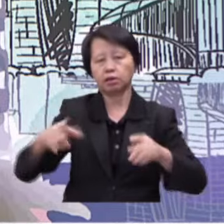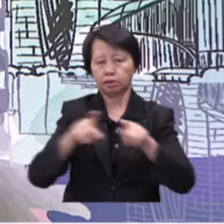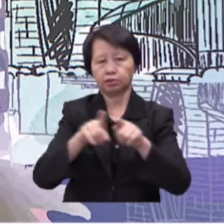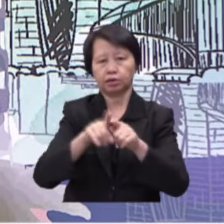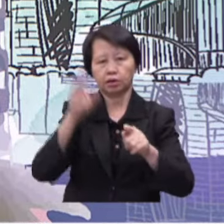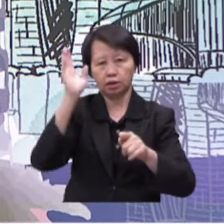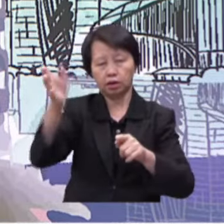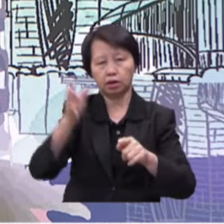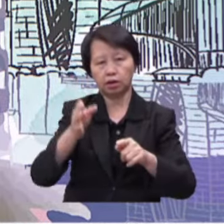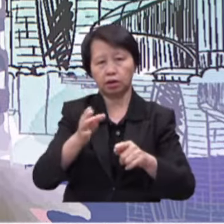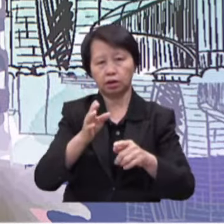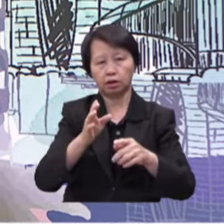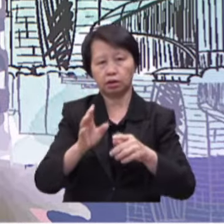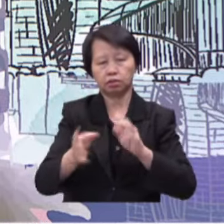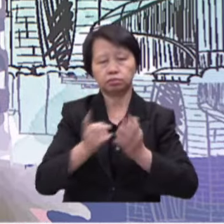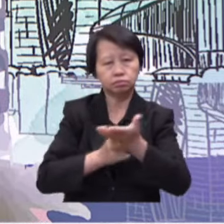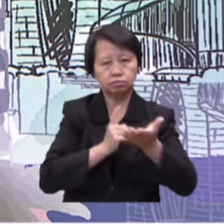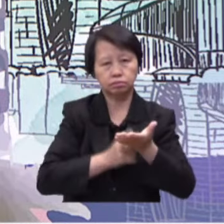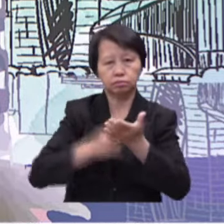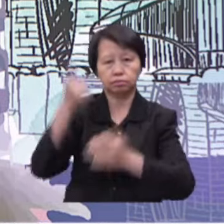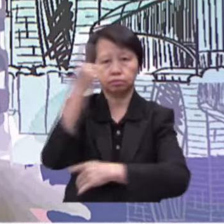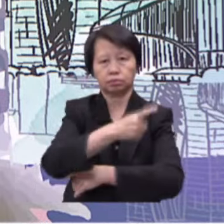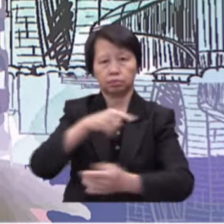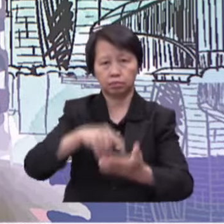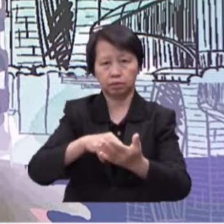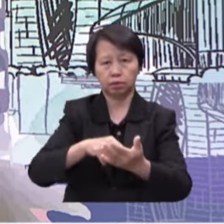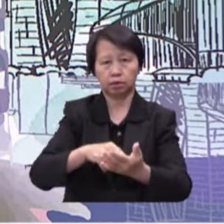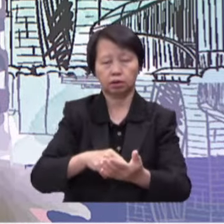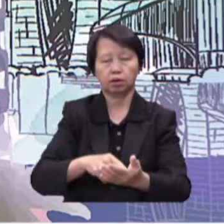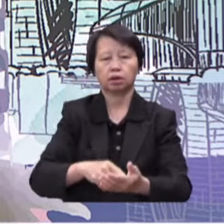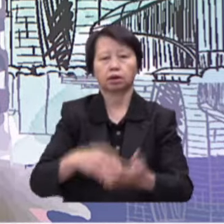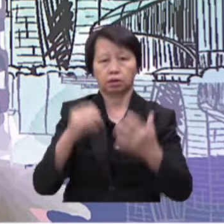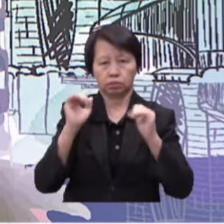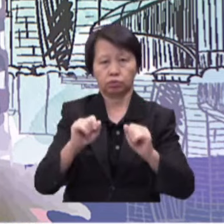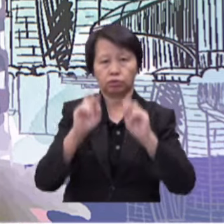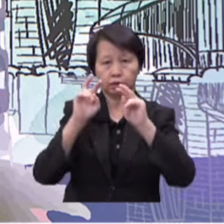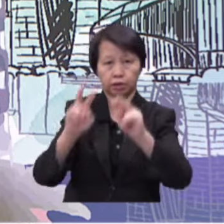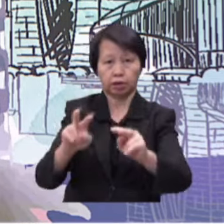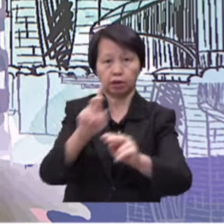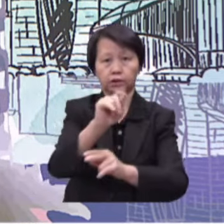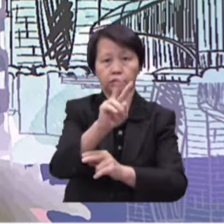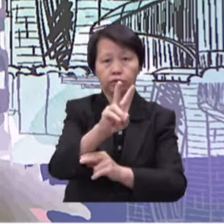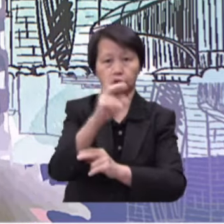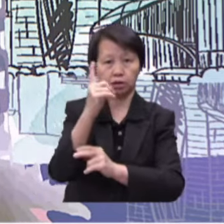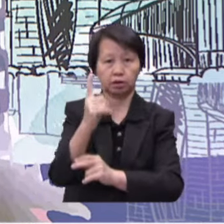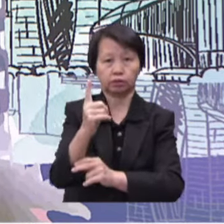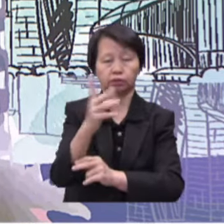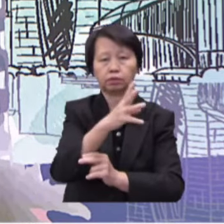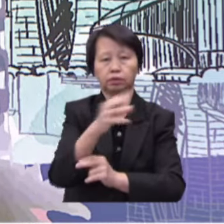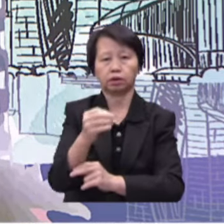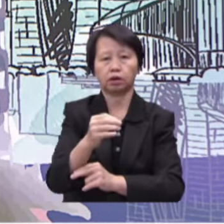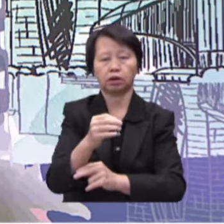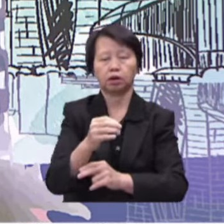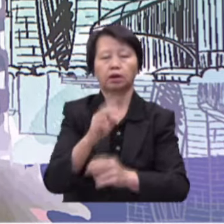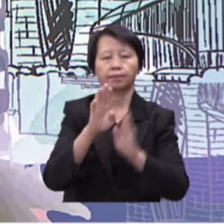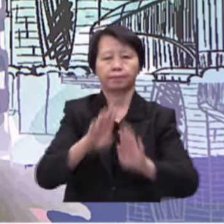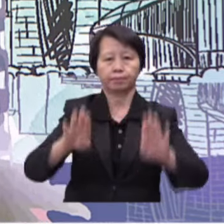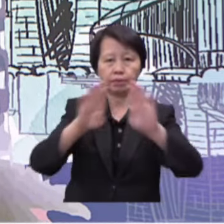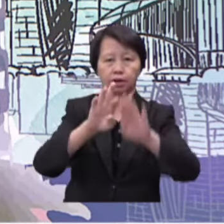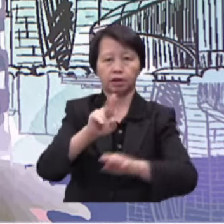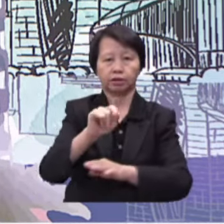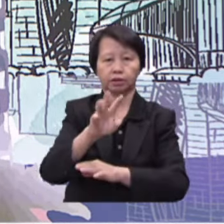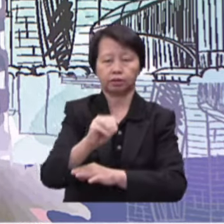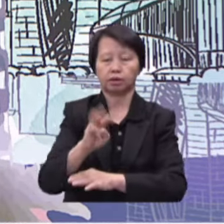dan akan dibicarakan pada hari ini tapi sebelum itu Anda boleh menyaksikan kami juga selain di TV 1 dan juga di saluran berita